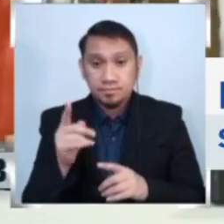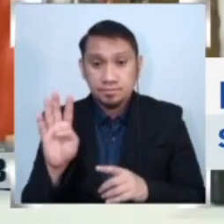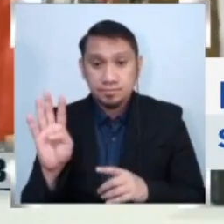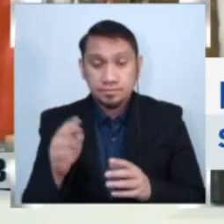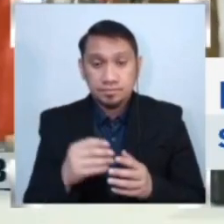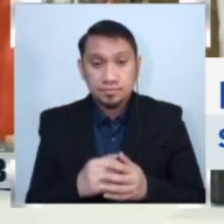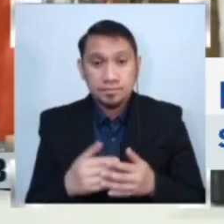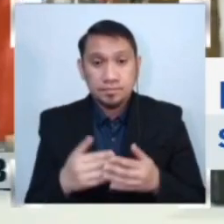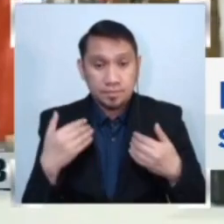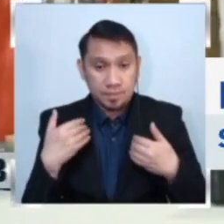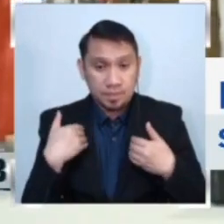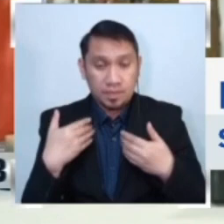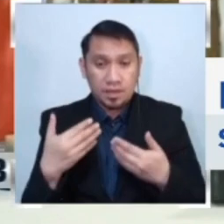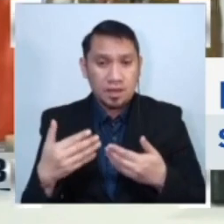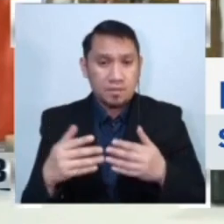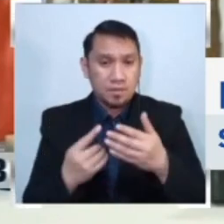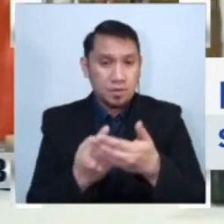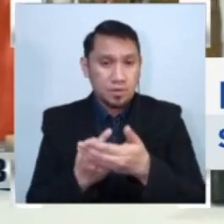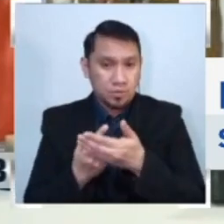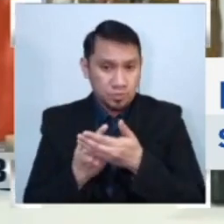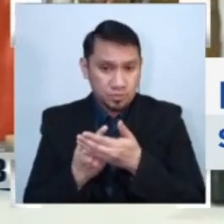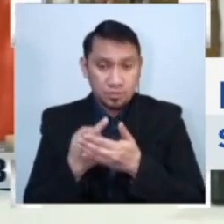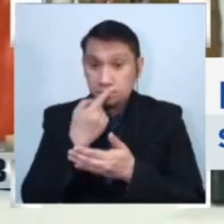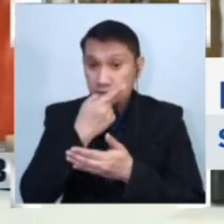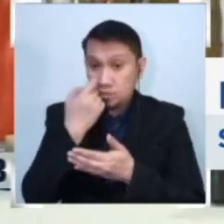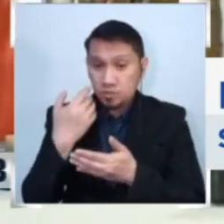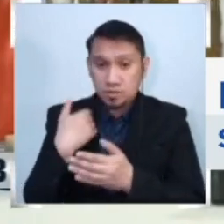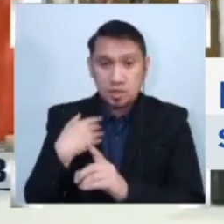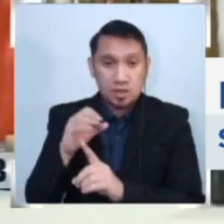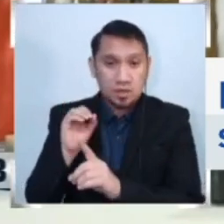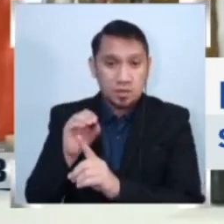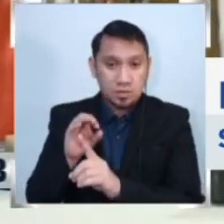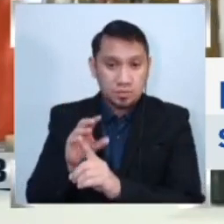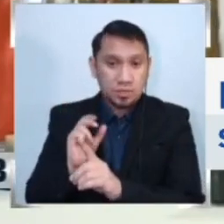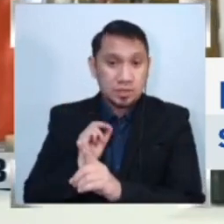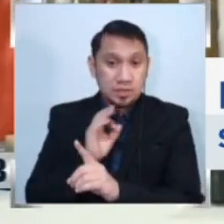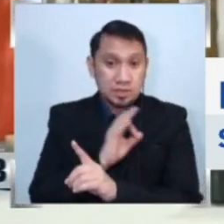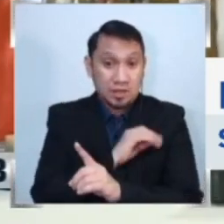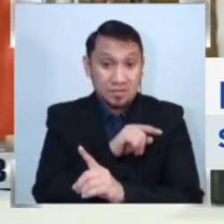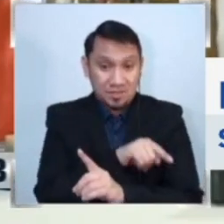ilang araw ng quarantine matapos ma-expose sa dalawang household staff na nagpositibo sa